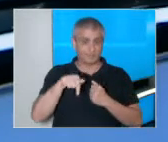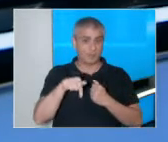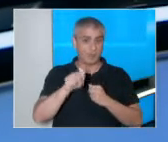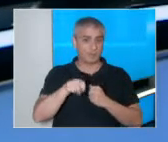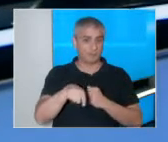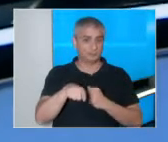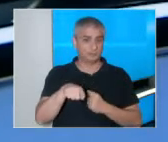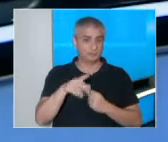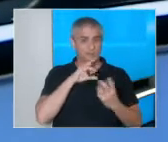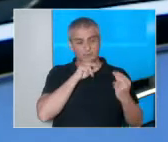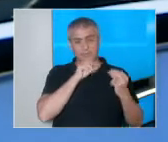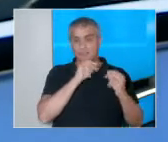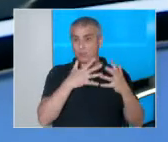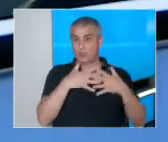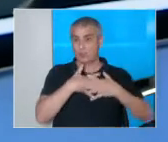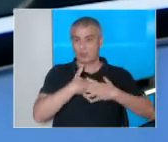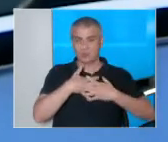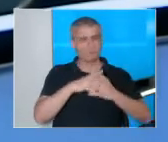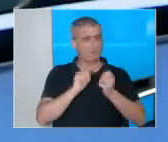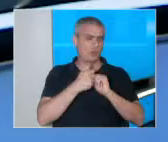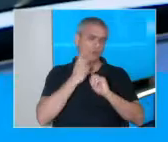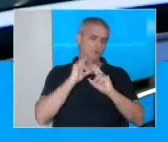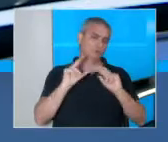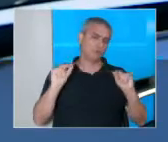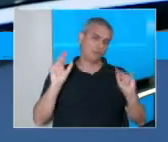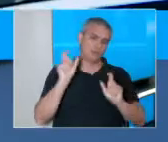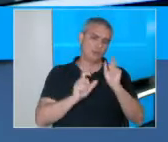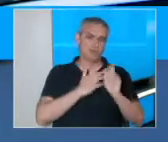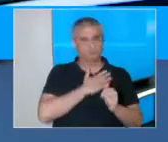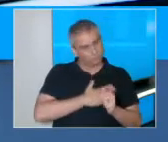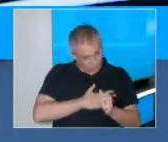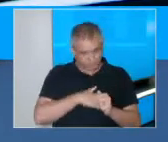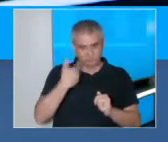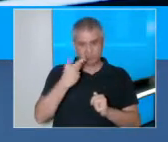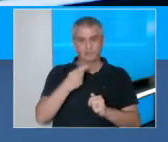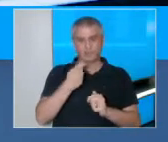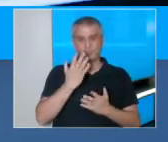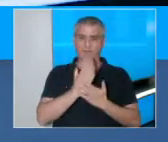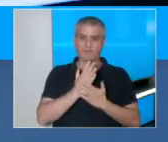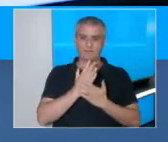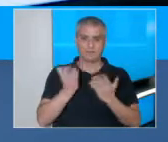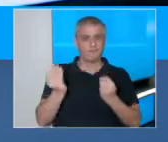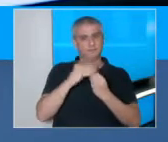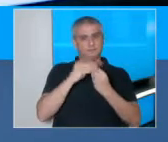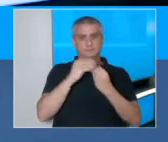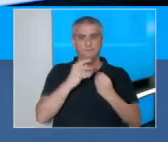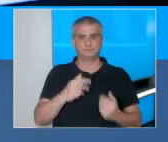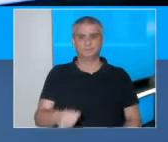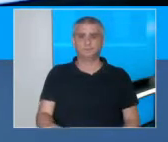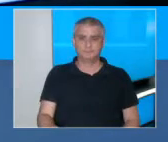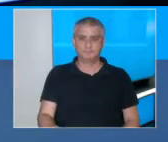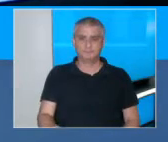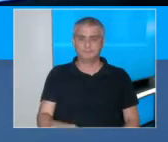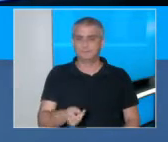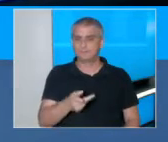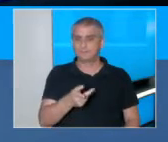הזה, שמפלרטטים עם הקואליציה, או שזה שמועות של אנשים שרוצים שזה יהיה אמת, והם כבר מתגברים את זה על סטריואידים?